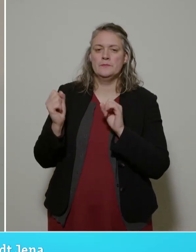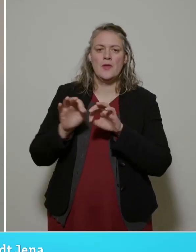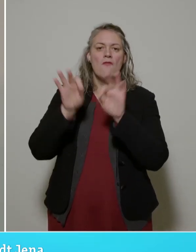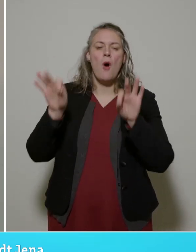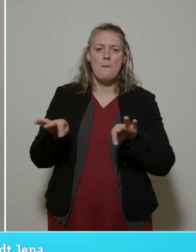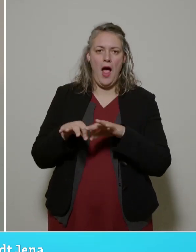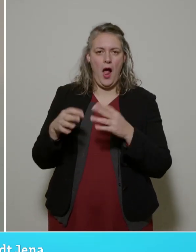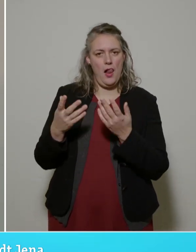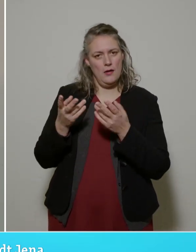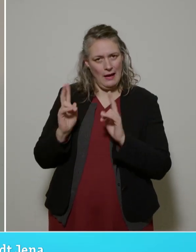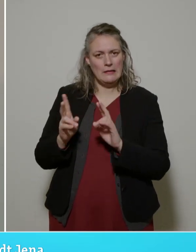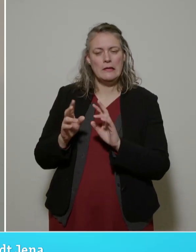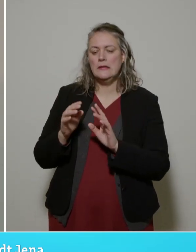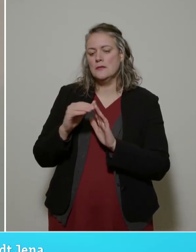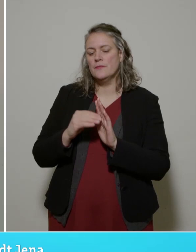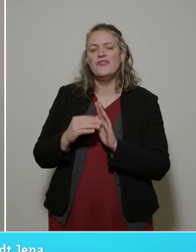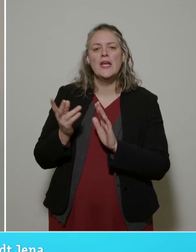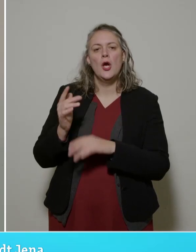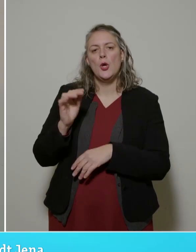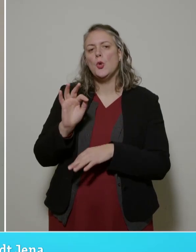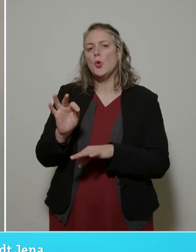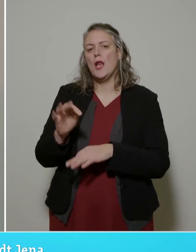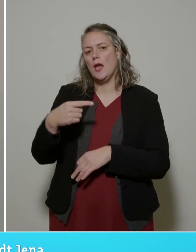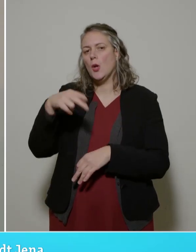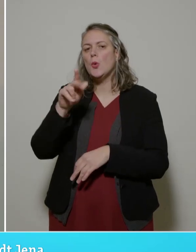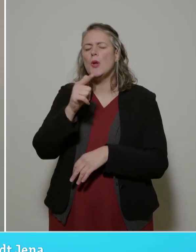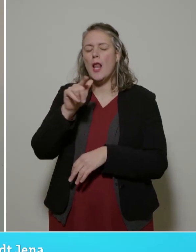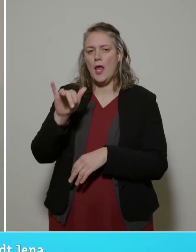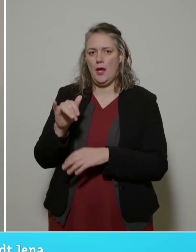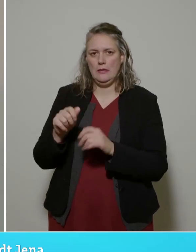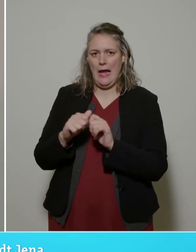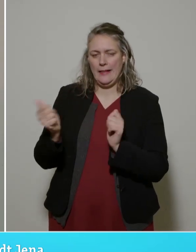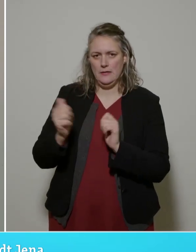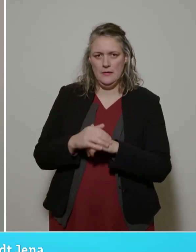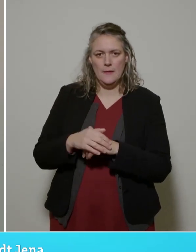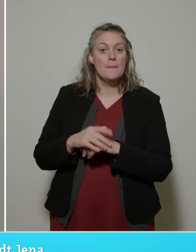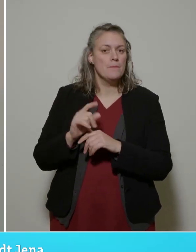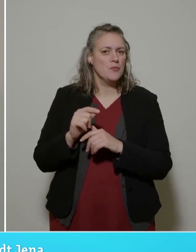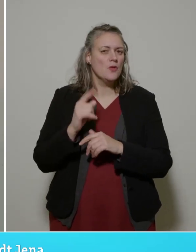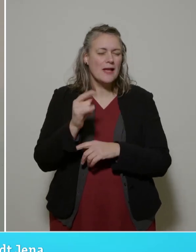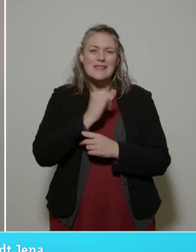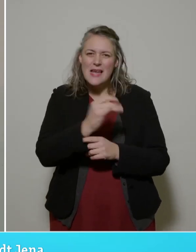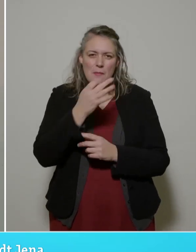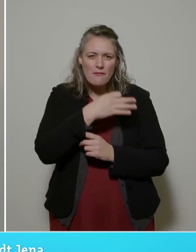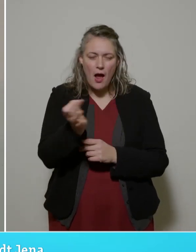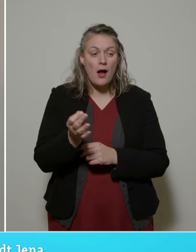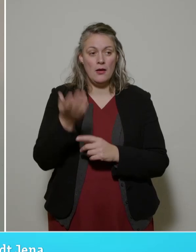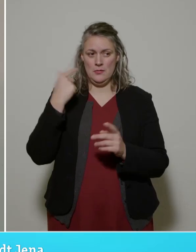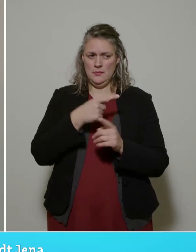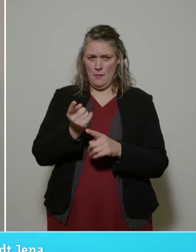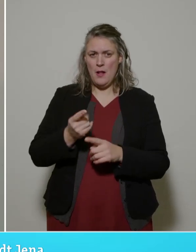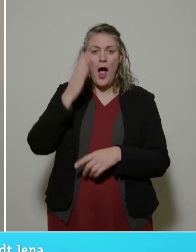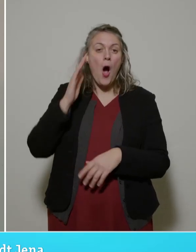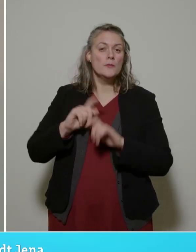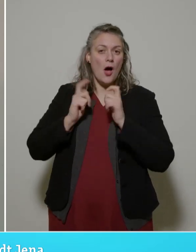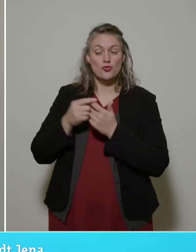formalrechtlich gütlich trennt. So, und da frage ich mal jeden Einzelnen, der sich hier vielleicht vorstellen könnte, in so einer Situation im Hauptausschuss zu